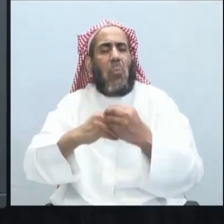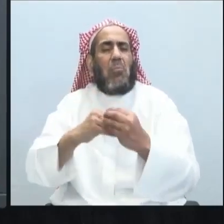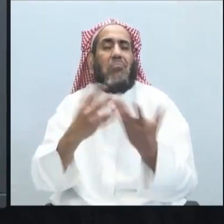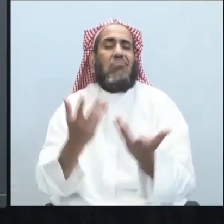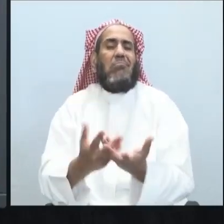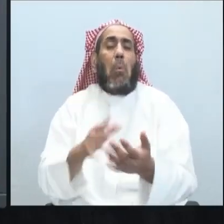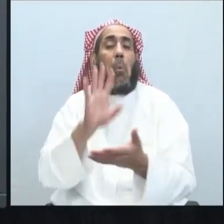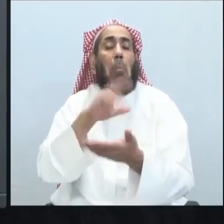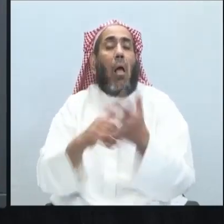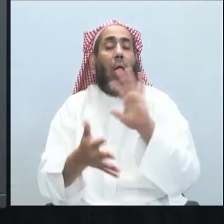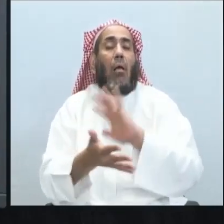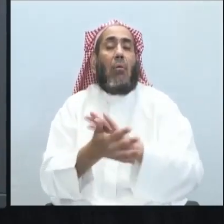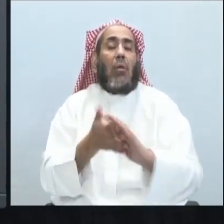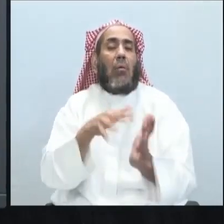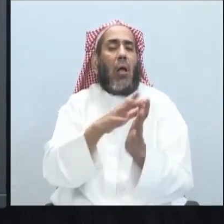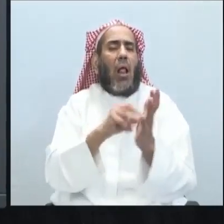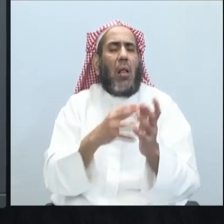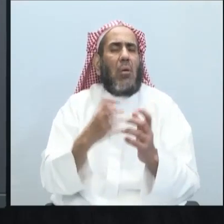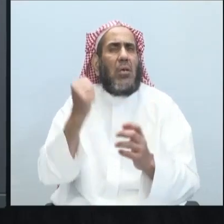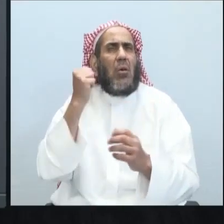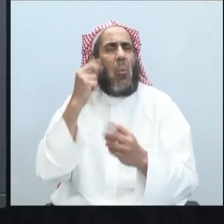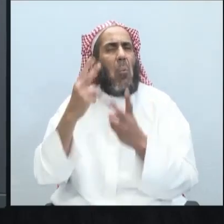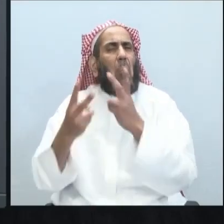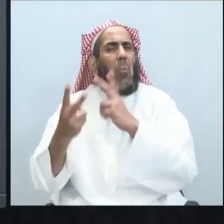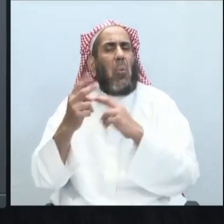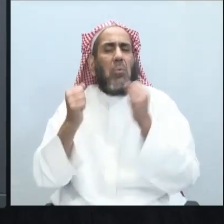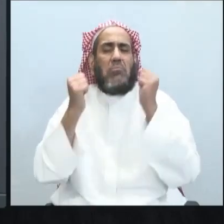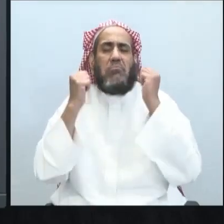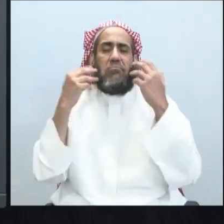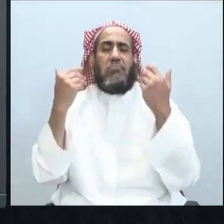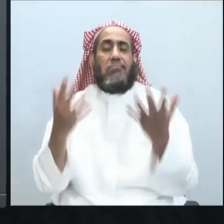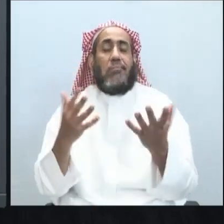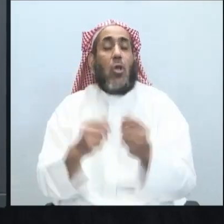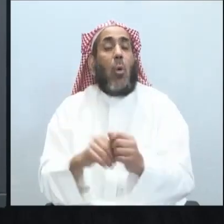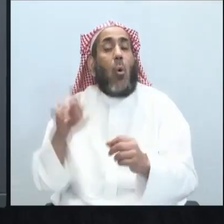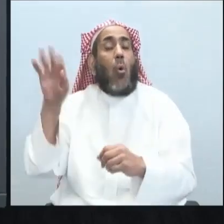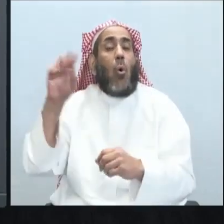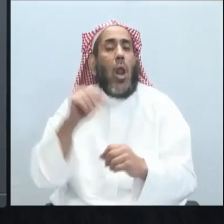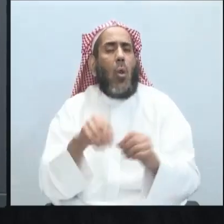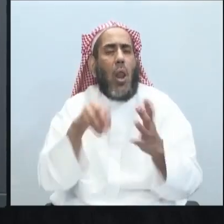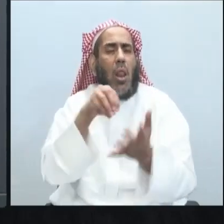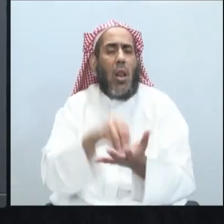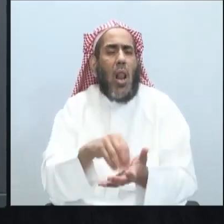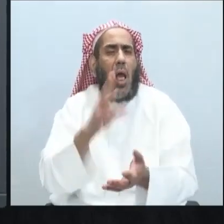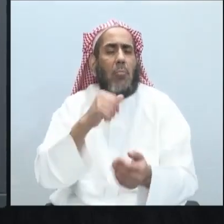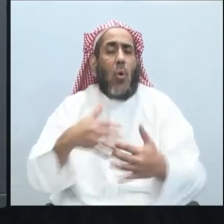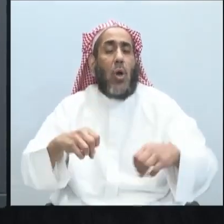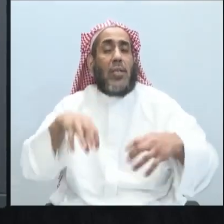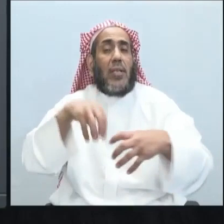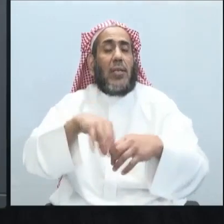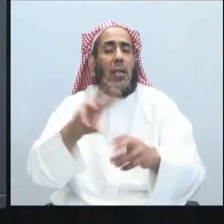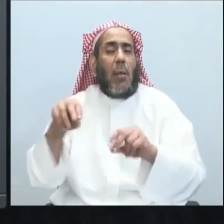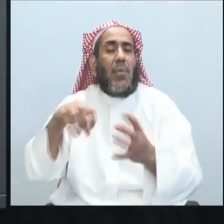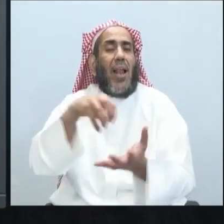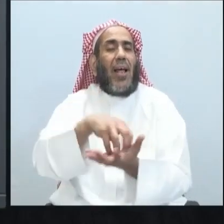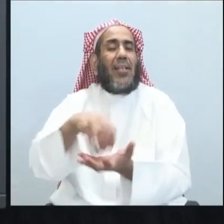اصبح مهجورا ليس فيه اي اثر فكانه يتحصل على تلك وتغير الحال ثم يقول حلل هذا مكان حول لم تكن كا اطلال سعوده طبعا هو ليس مثل